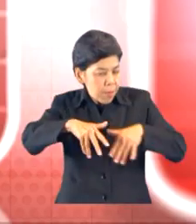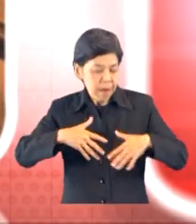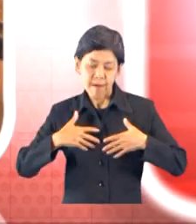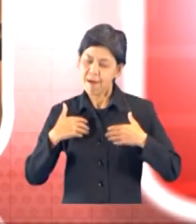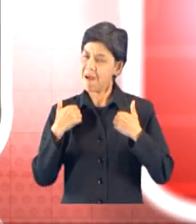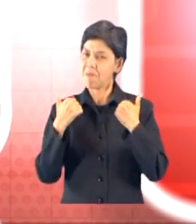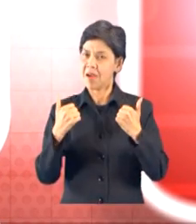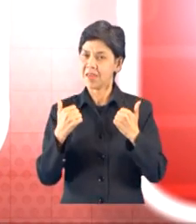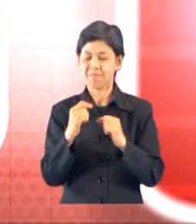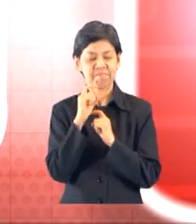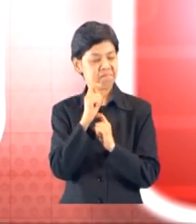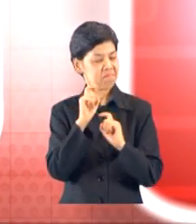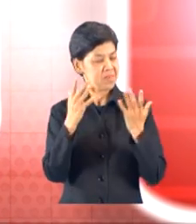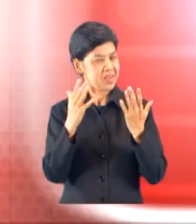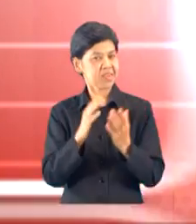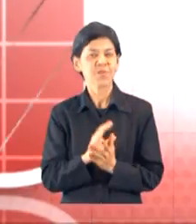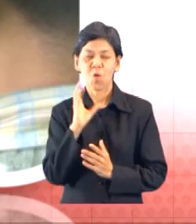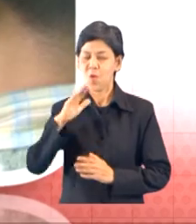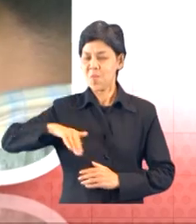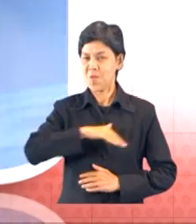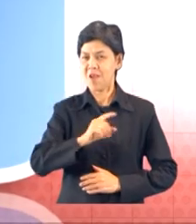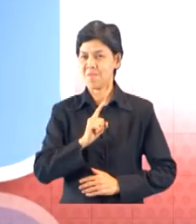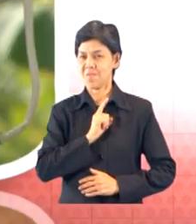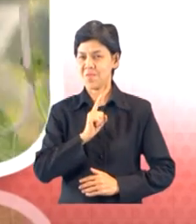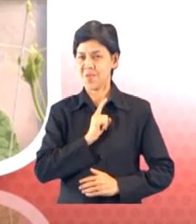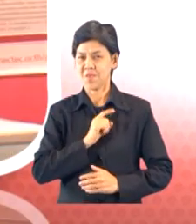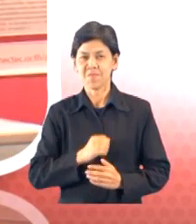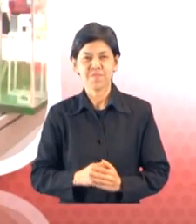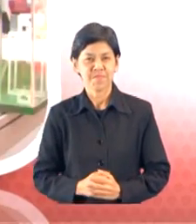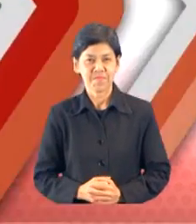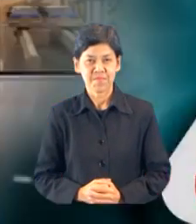ความสะดวกสบายปลอดภัยและรับผิดชอบต่อโลก